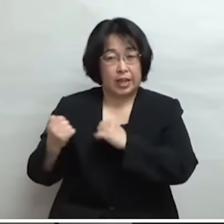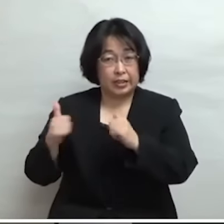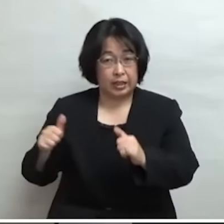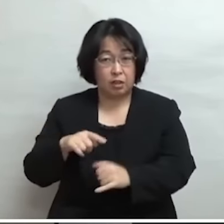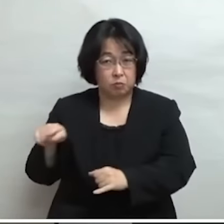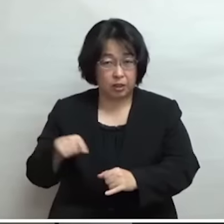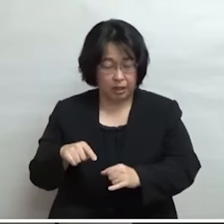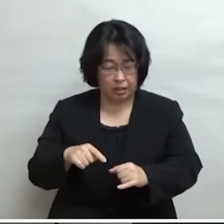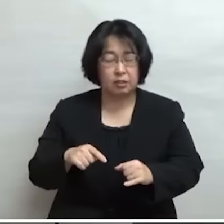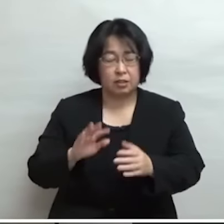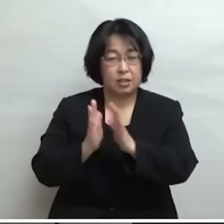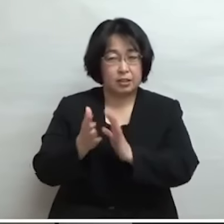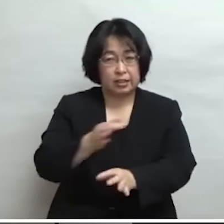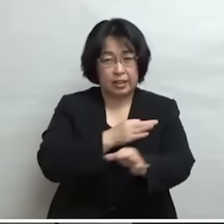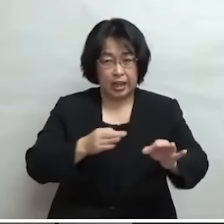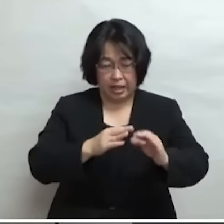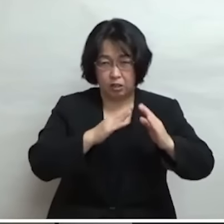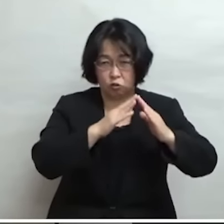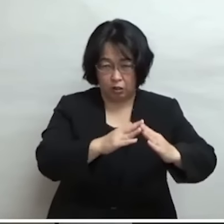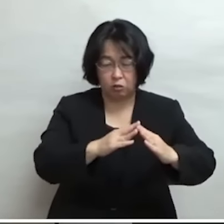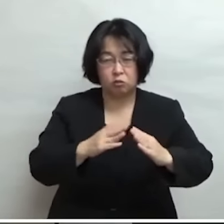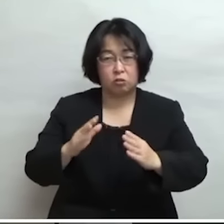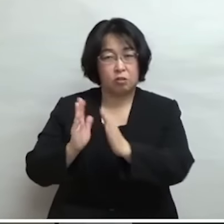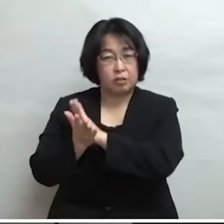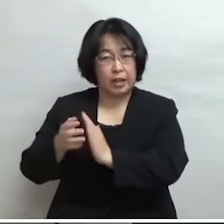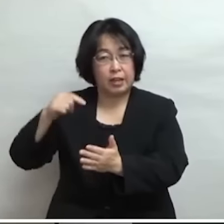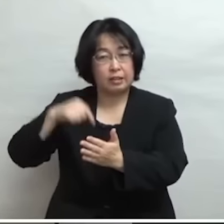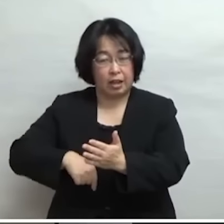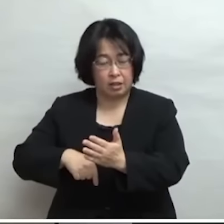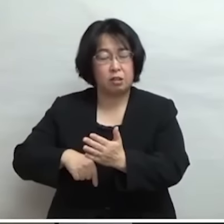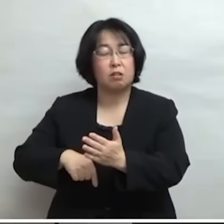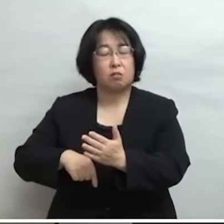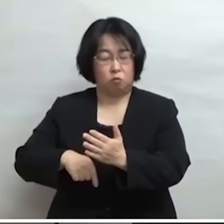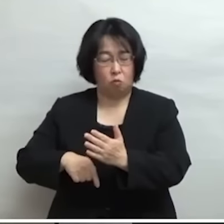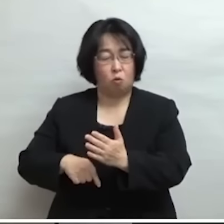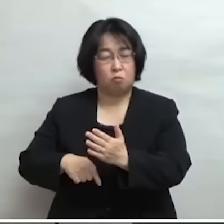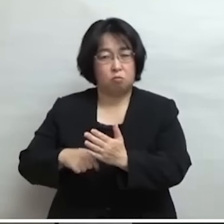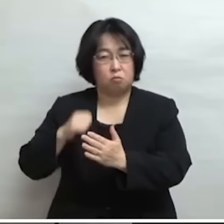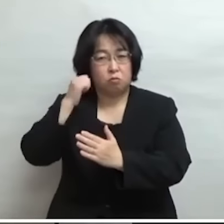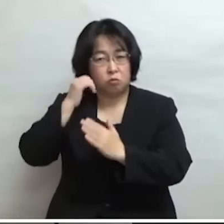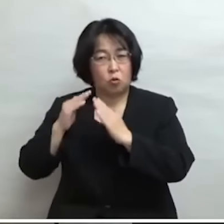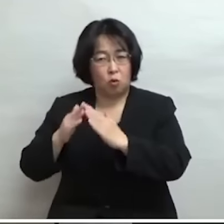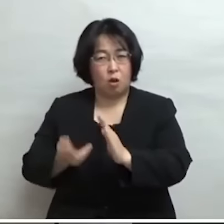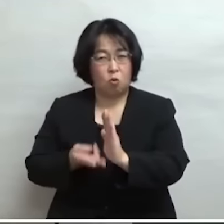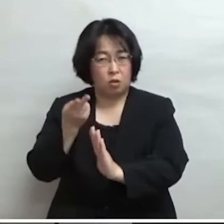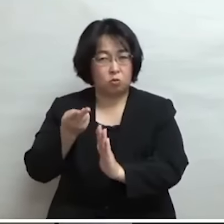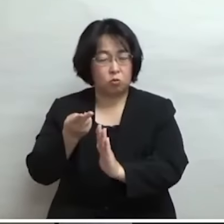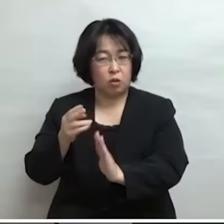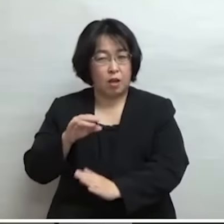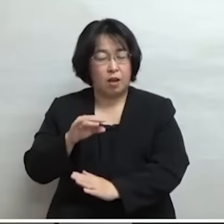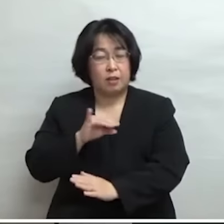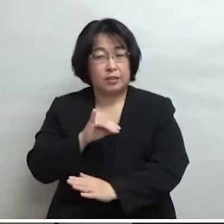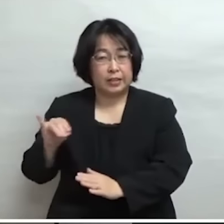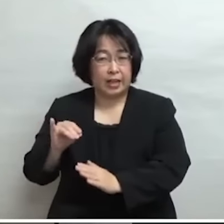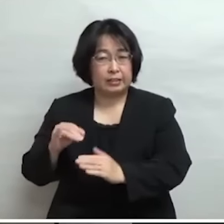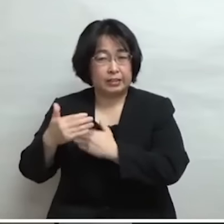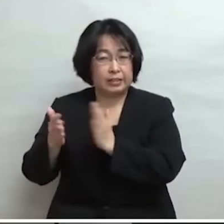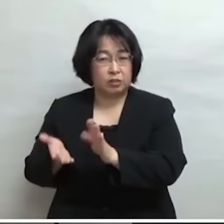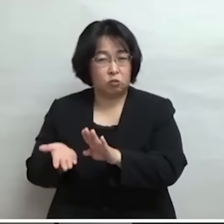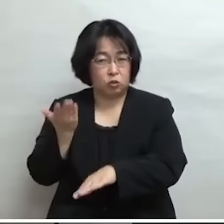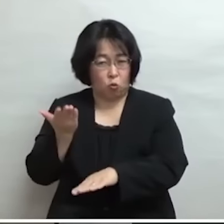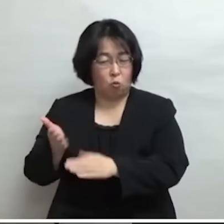住宅とかですね、あるいは県内の旅館ホテル、おそらく1000室以上確保しているので、もしニーズがあって必要があればぜひ使